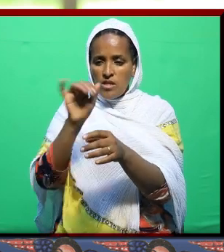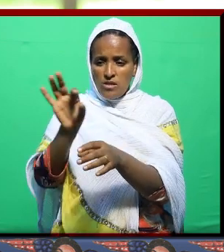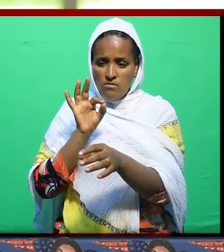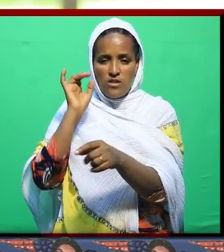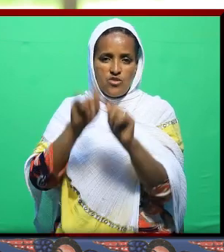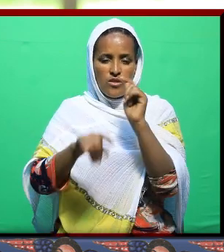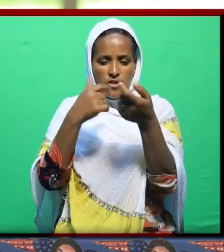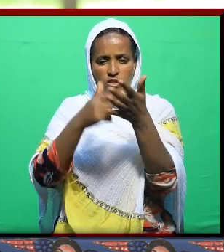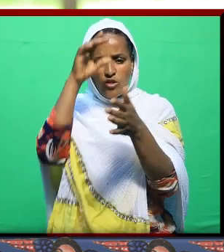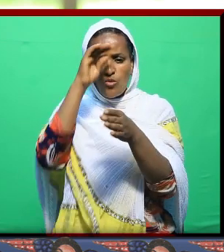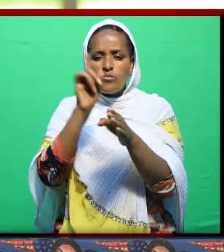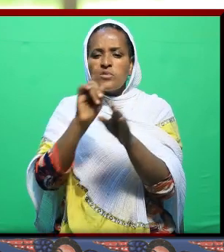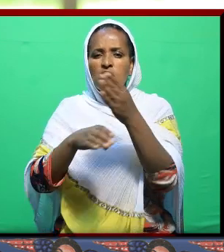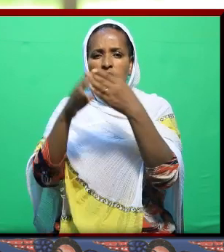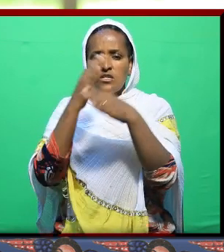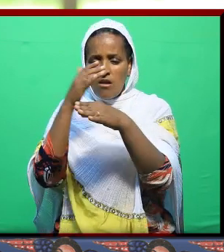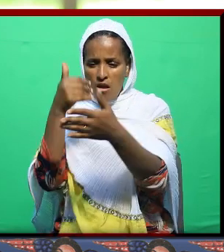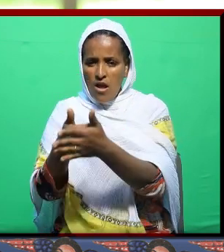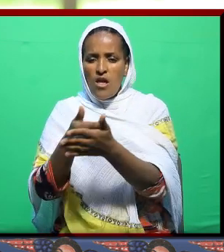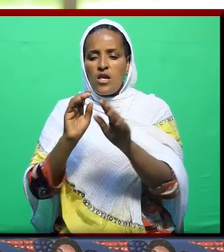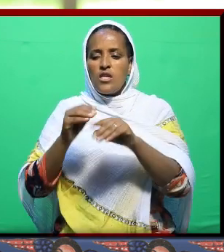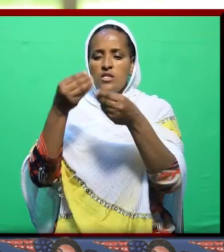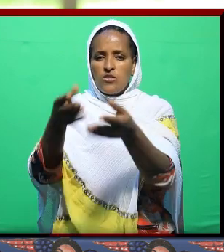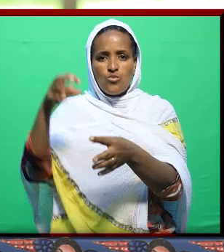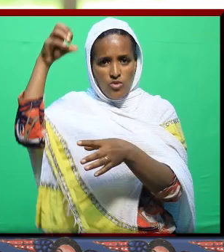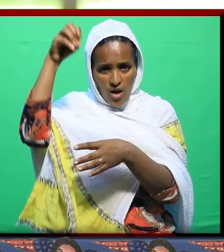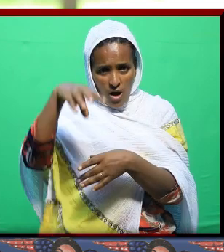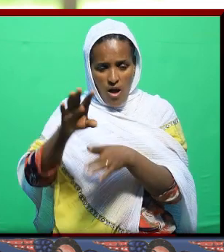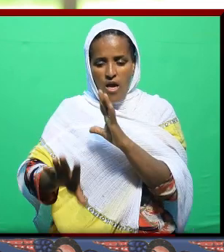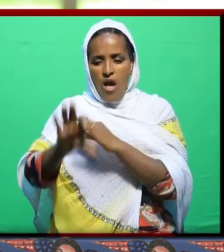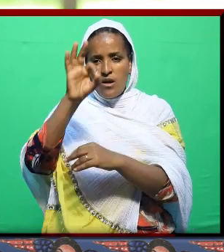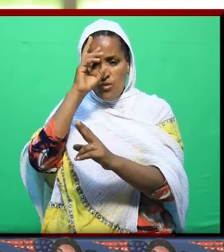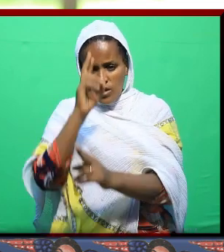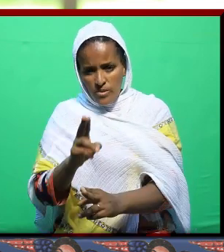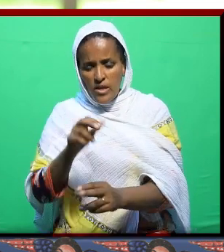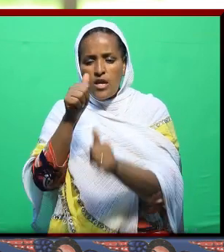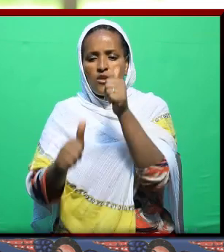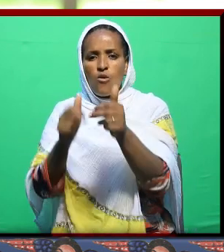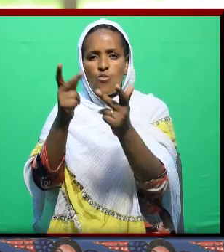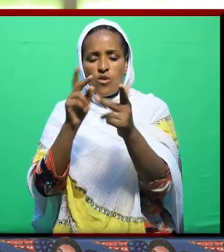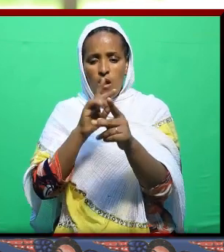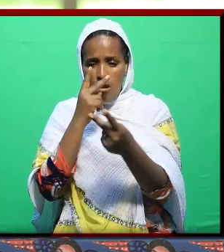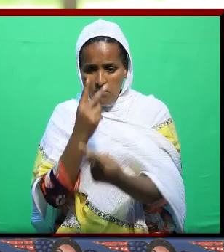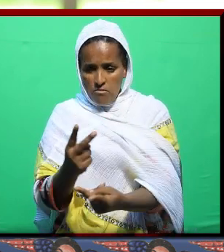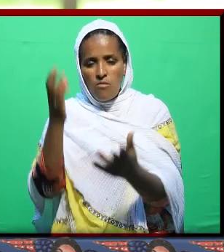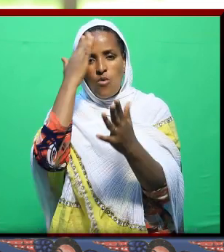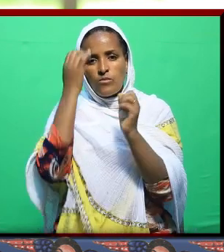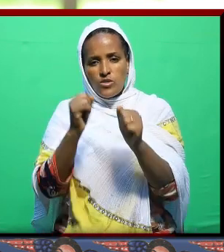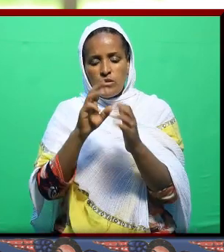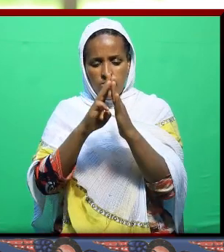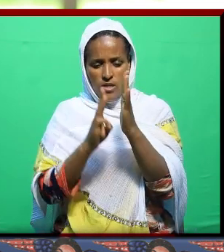ግን ሰውየው ምን ላይ እንደደረሰ ወይም ደግሞ የተሰጠው ጸጋ ያገኘው ክብር የተለየ እንዳለ ማወቅ